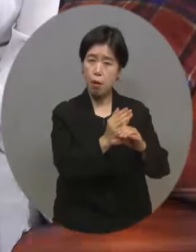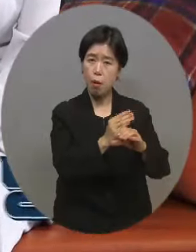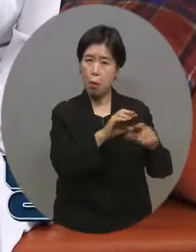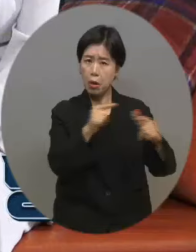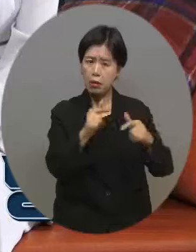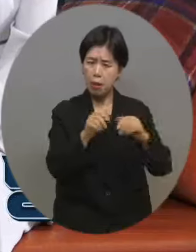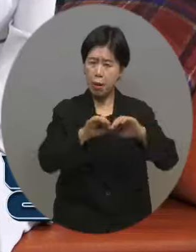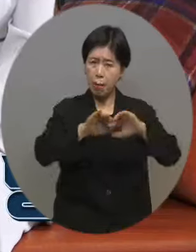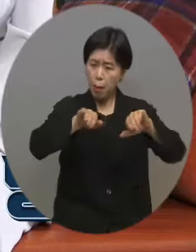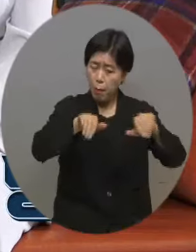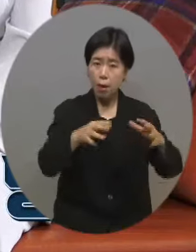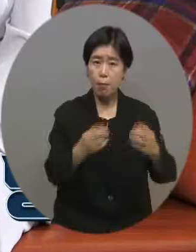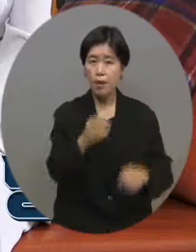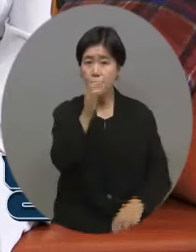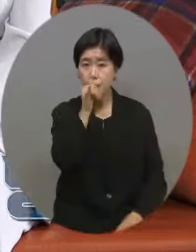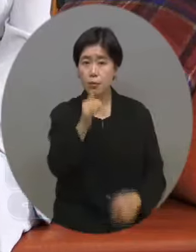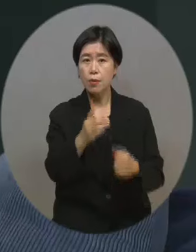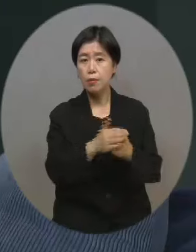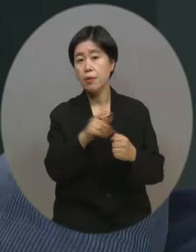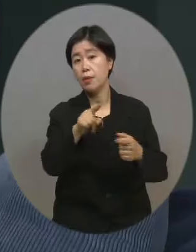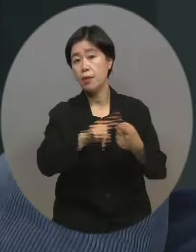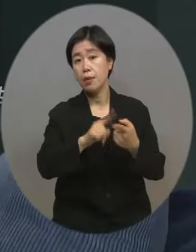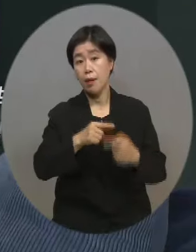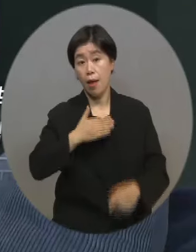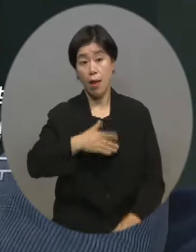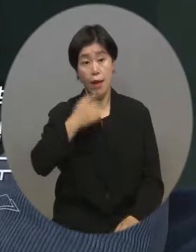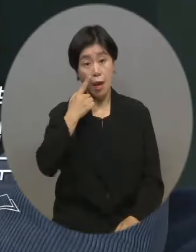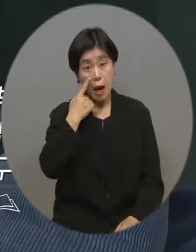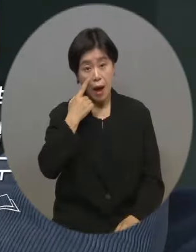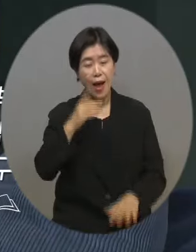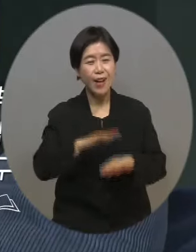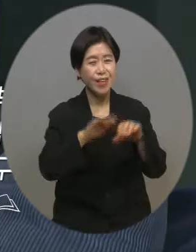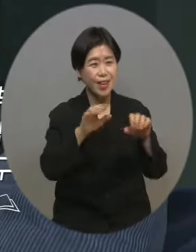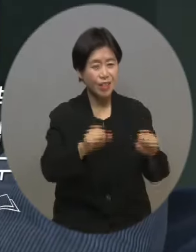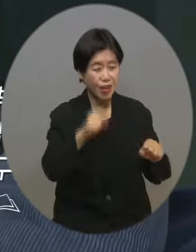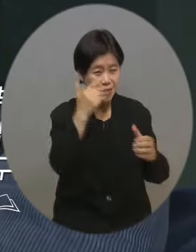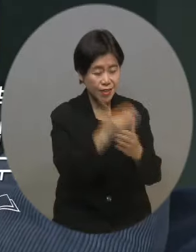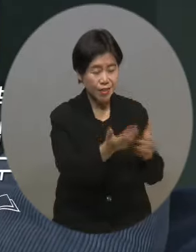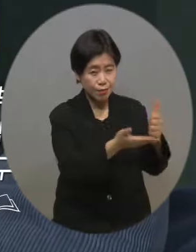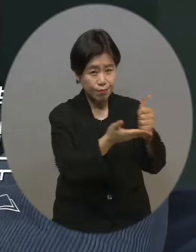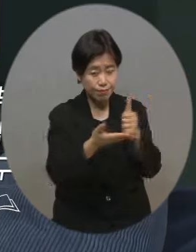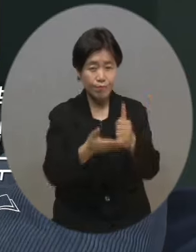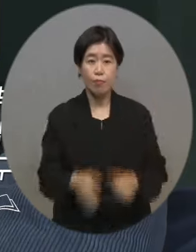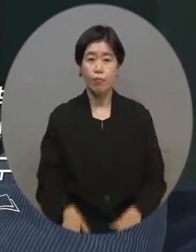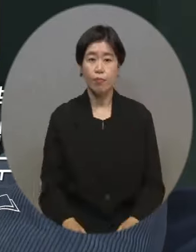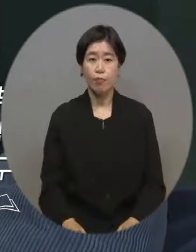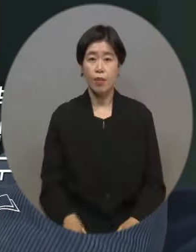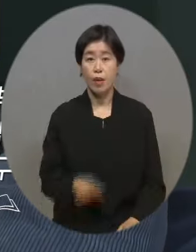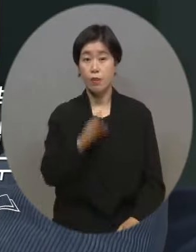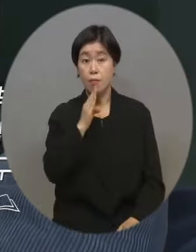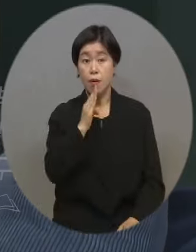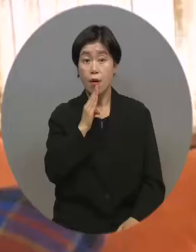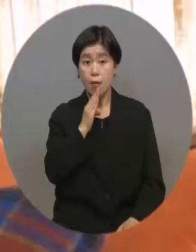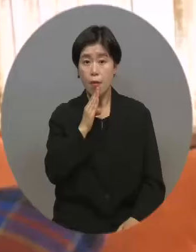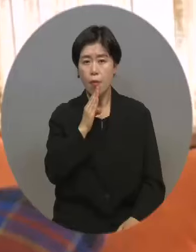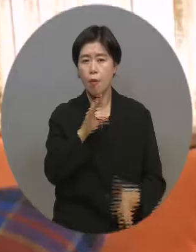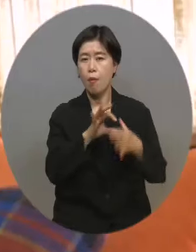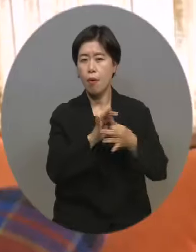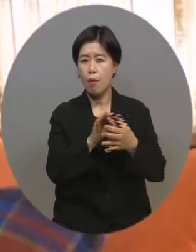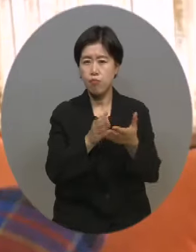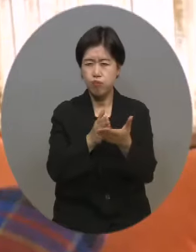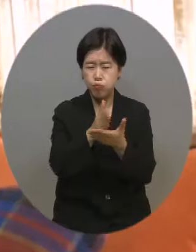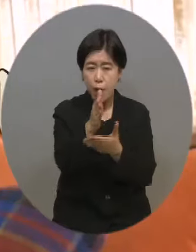국제 정세와 대응 방안에 대해서 이야기를 해보겠습니다. 이춘근 박사님 모셨습니다. 어서 오십시오. 네, 안녕하십니까. 네, 최고의 전문가를 저희가 모셨고요.